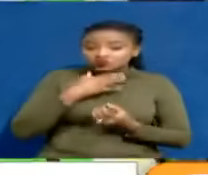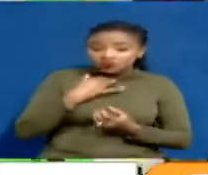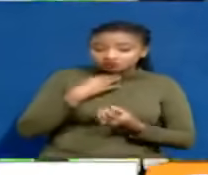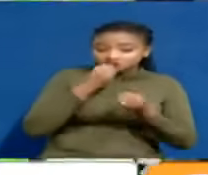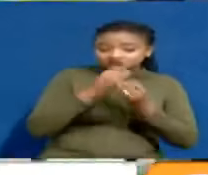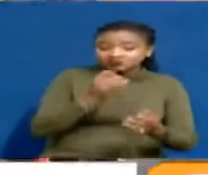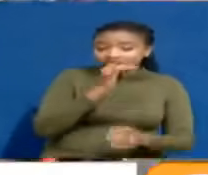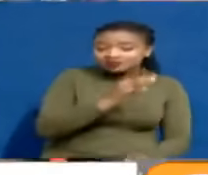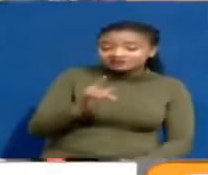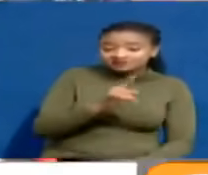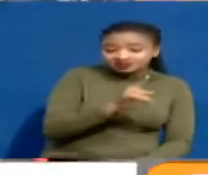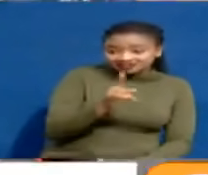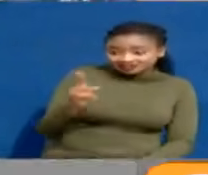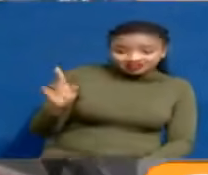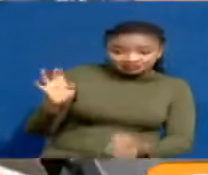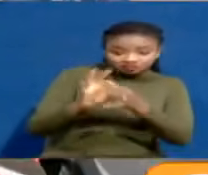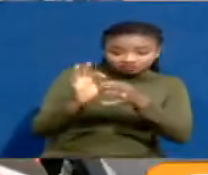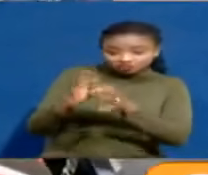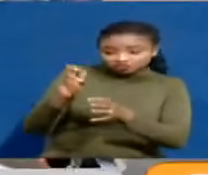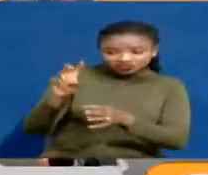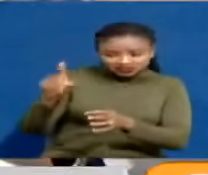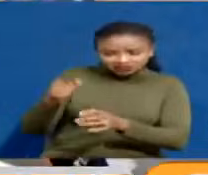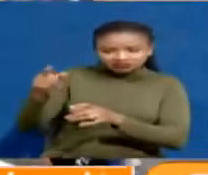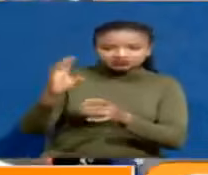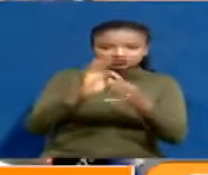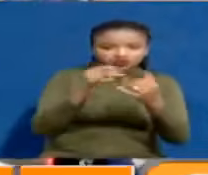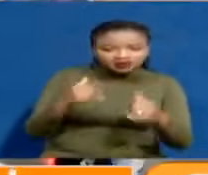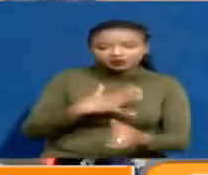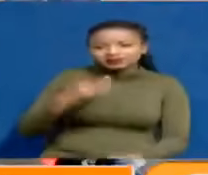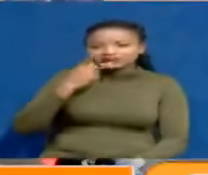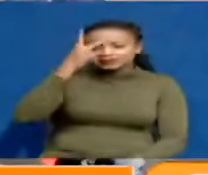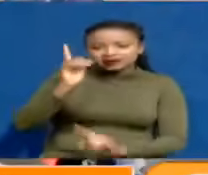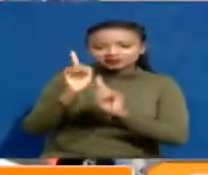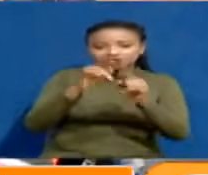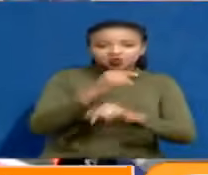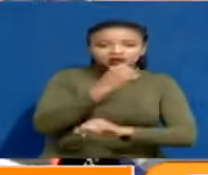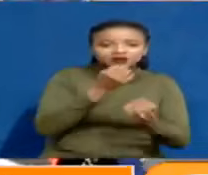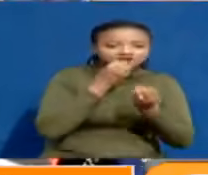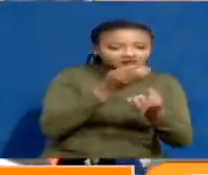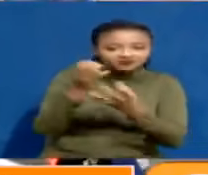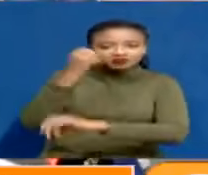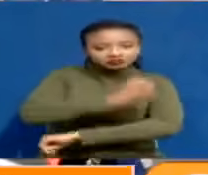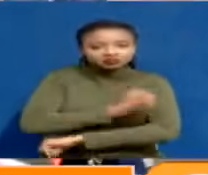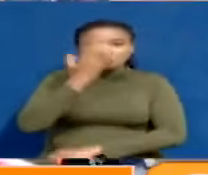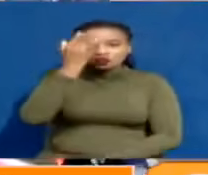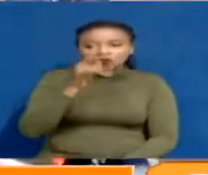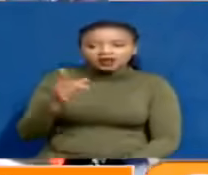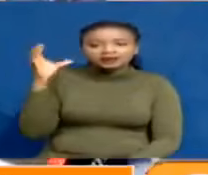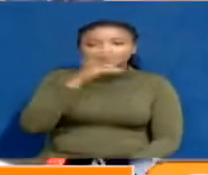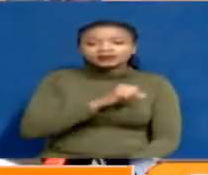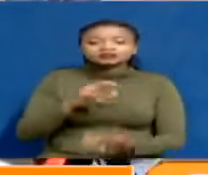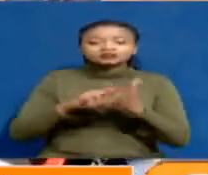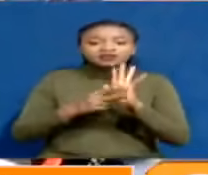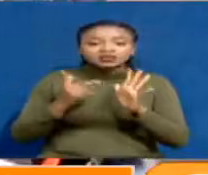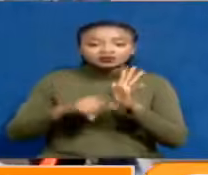husika. We appreciate, sir, there could be some difficulty, so the very least we are asking of anybody who is